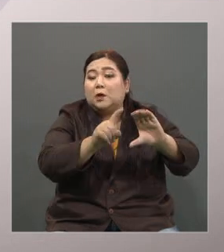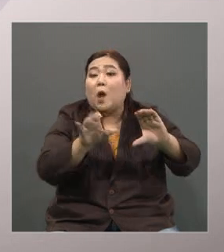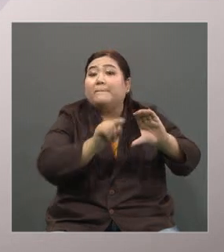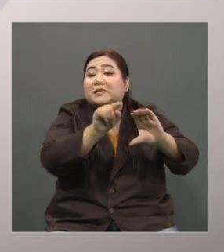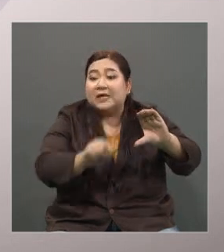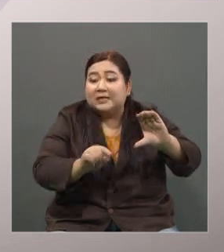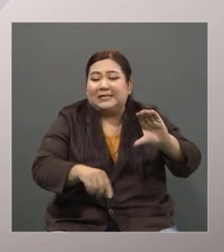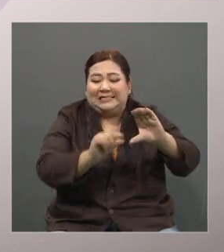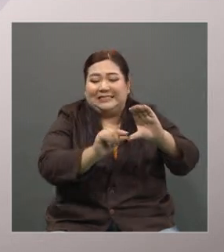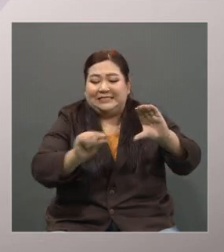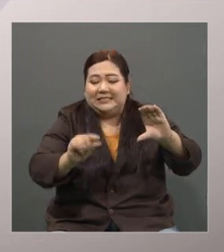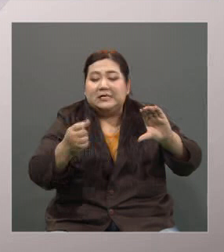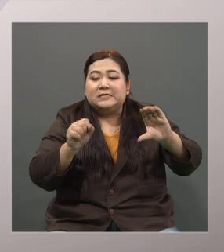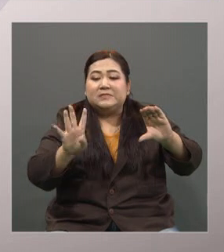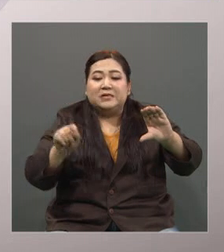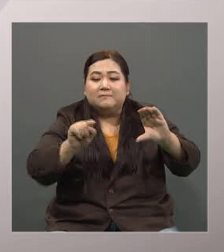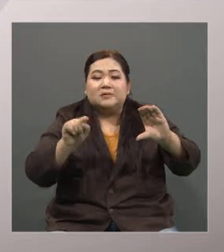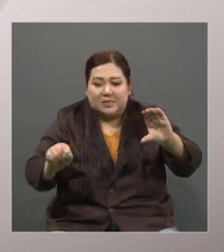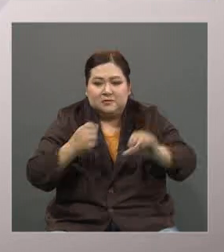8 ล้านบาทเทานั้นกลับ